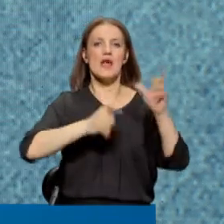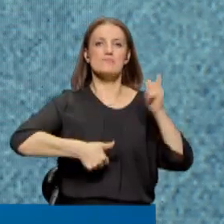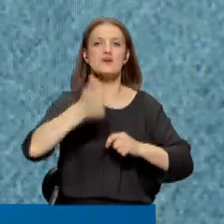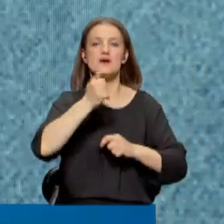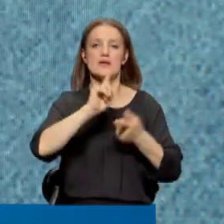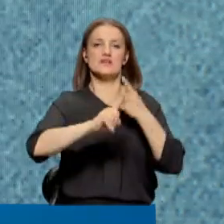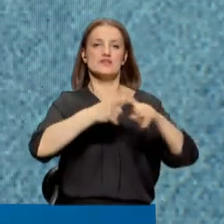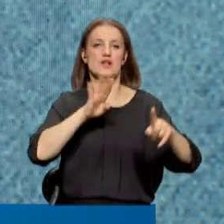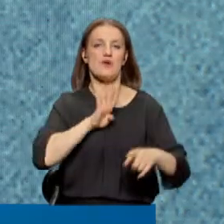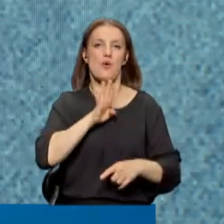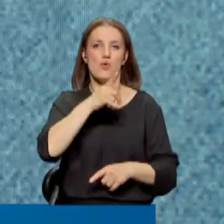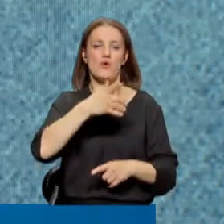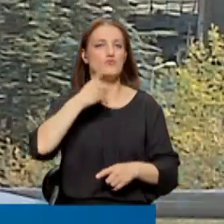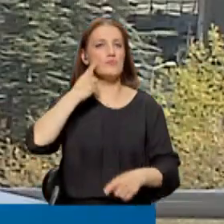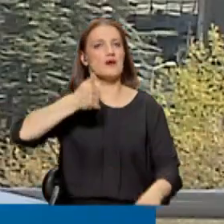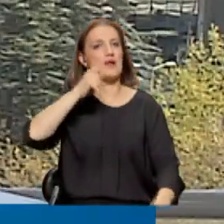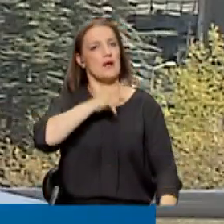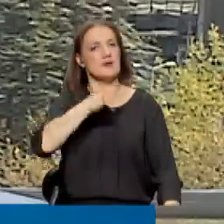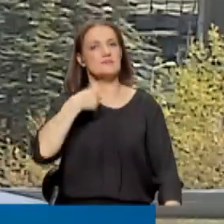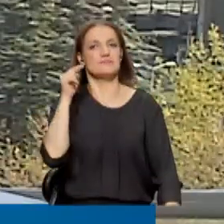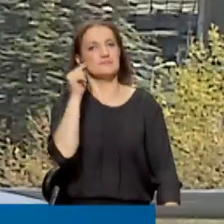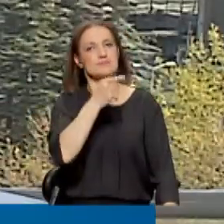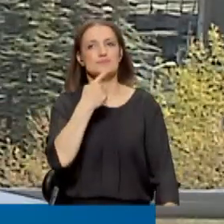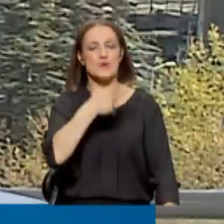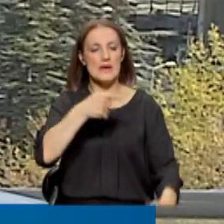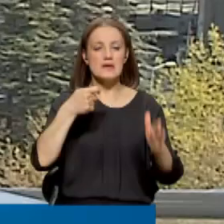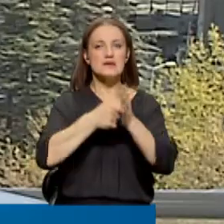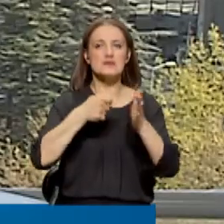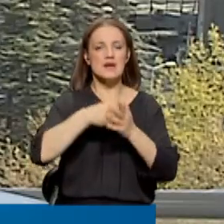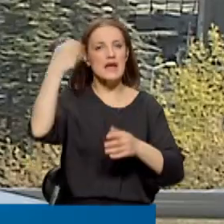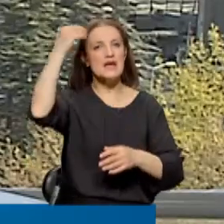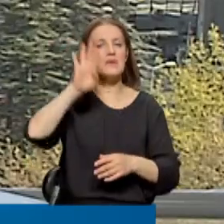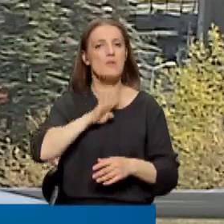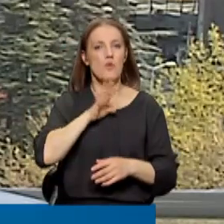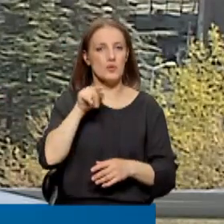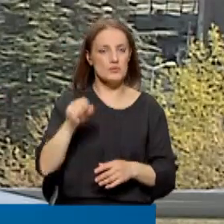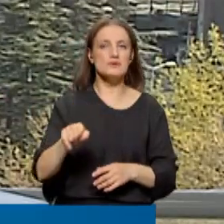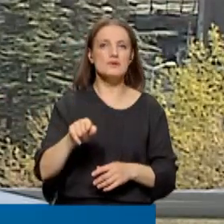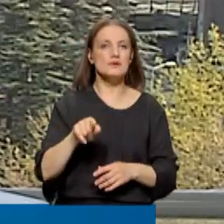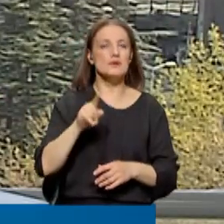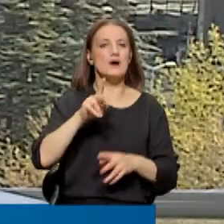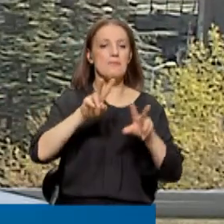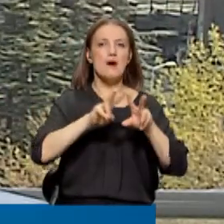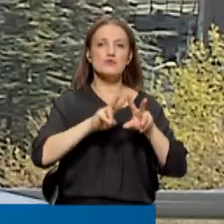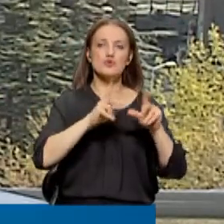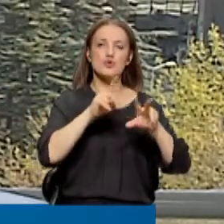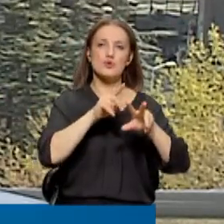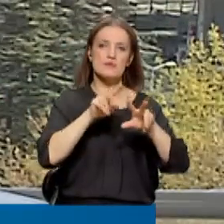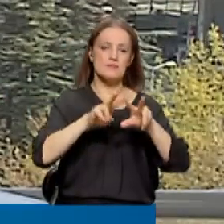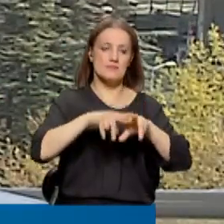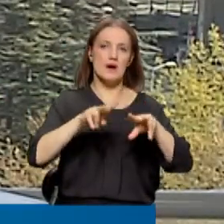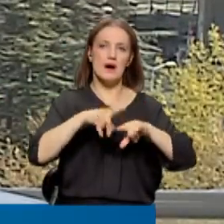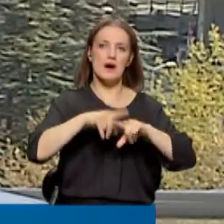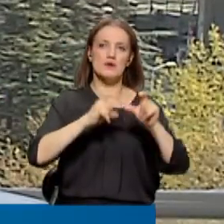Kemal Kılıçdaroğlu diyor. Bir taraftan ismi üzerinden tartışma devam ediyor Ekrem İmamoğlu'nun, aynı zamanda Mansur Yavaş. Mansur